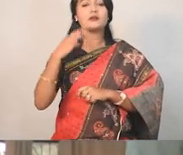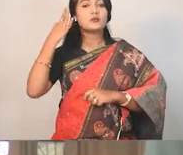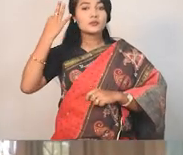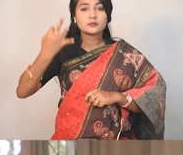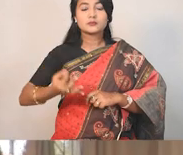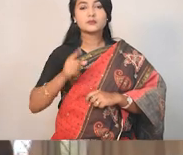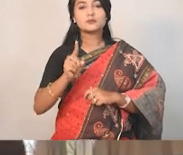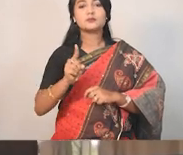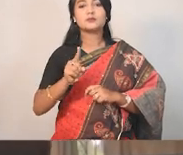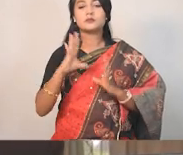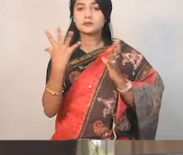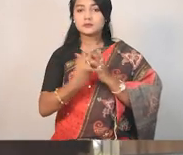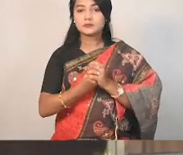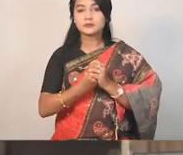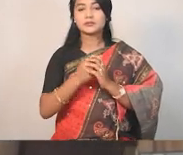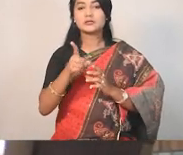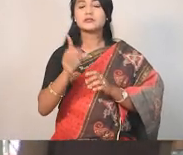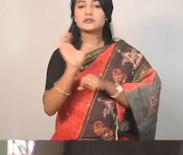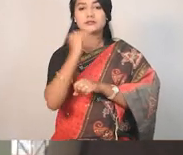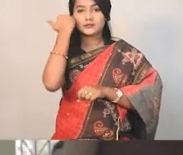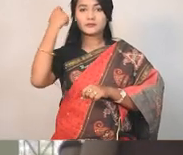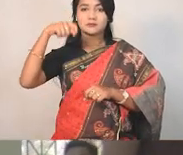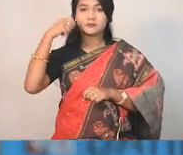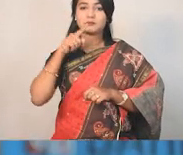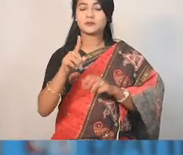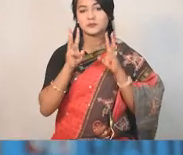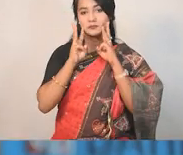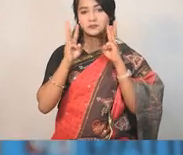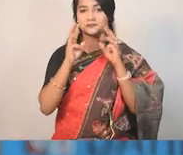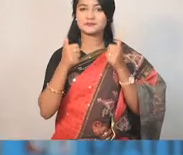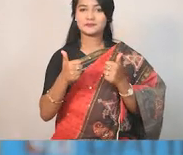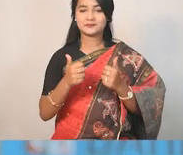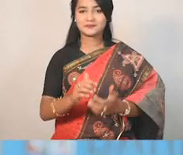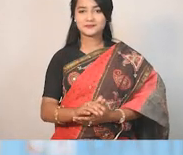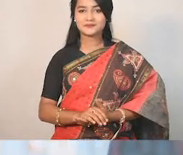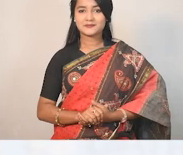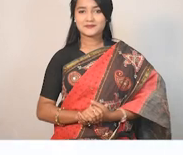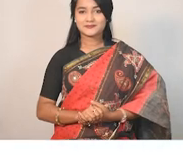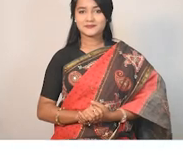stories and the themes that come through in the acting is particularly impressive.